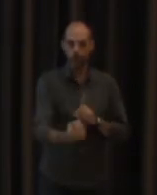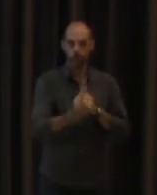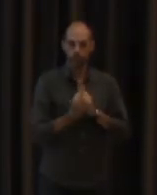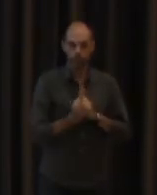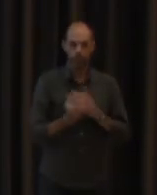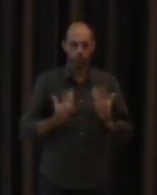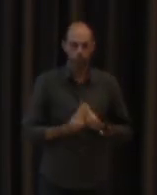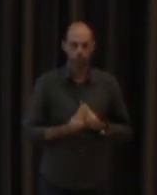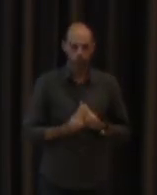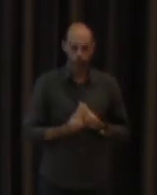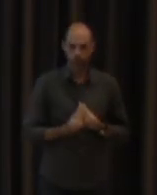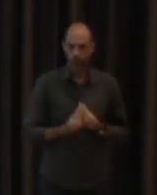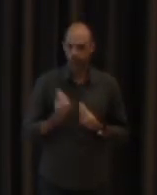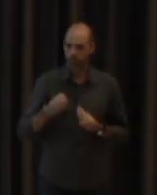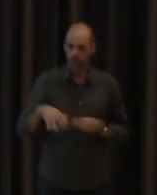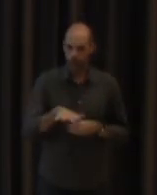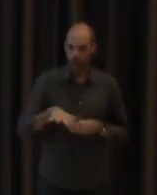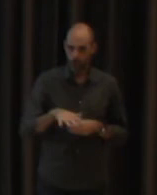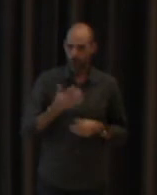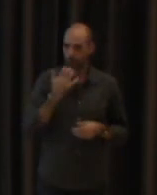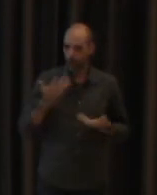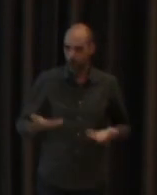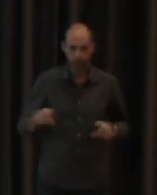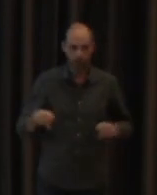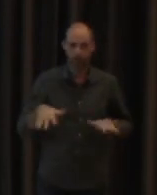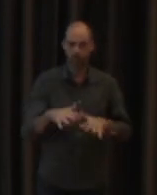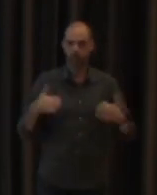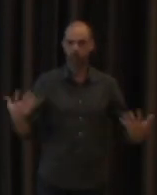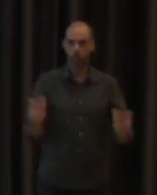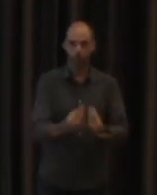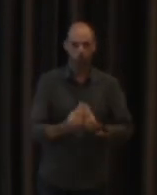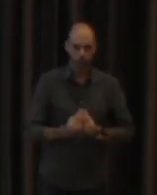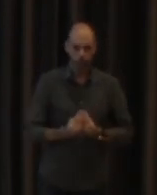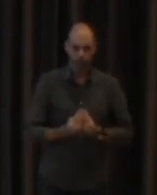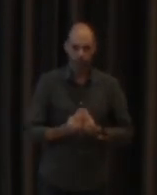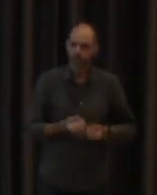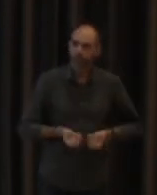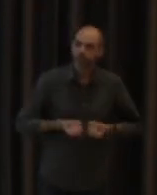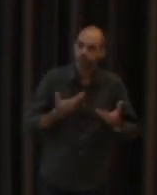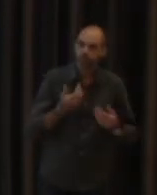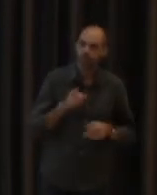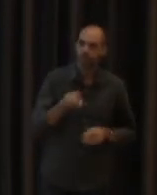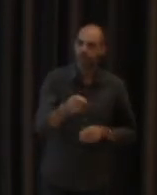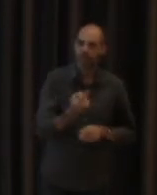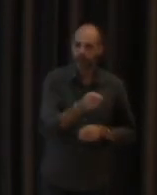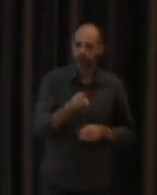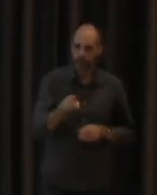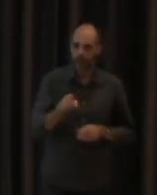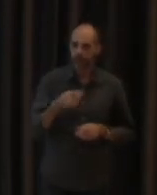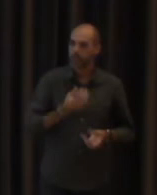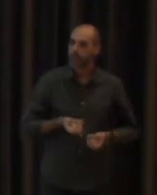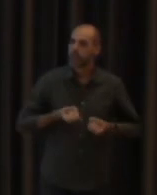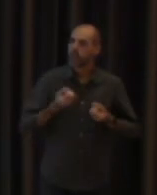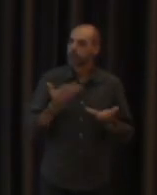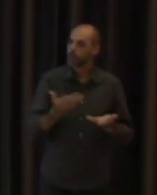es troben al mateix lloc l'emissor i el receptor, no? Ara mateix, per exemple. Les expressions díctiques són expressions, ja ho